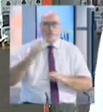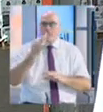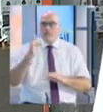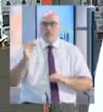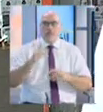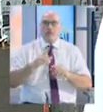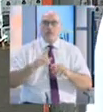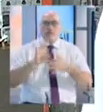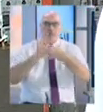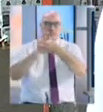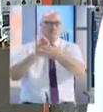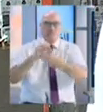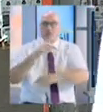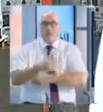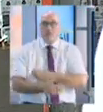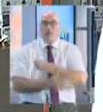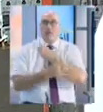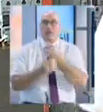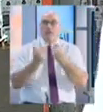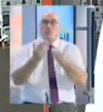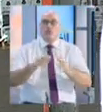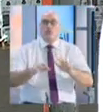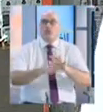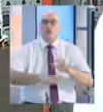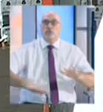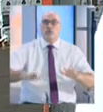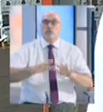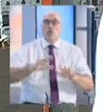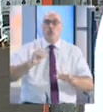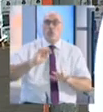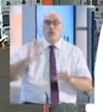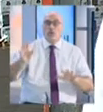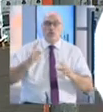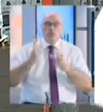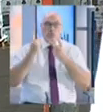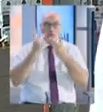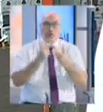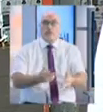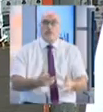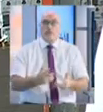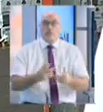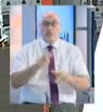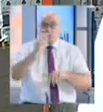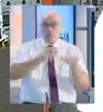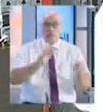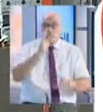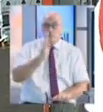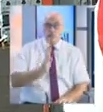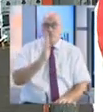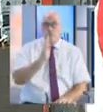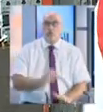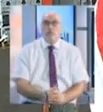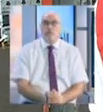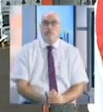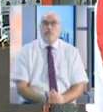هذه المساعدات تكون في كامل التراب الوطني، وان شاء الله يلحقوا للناس المحتاجه ان شاء الله مع خاوتنا